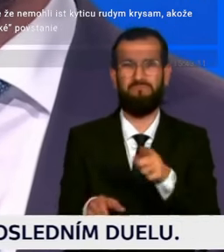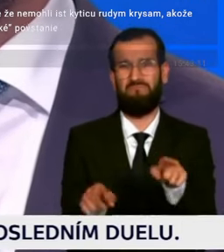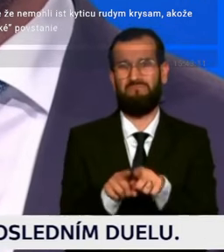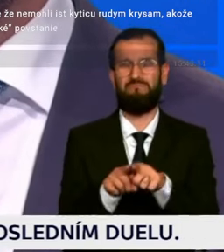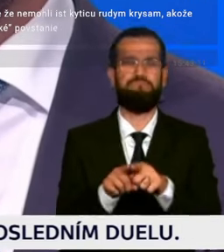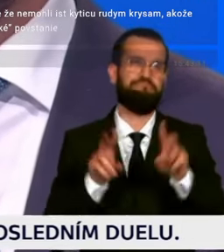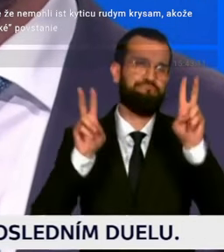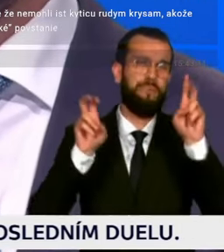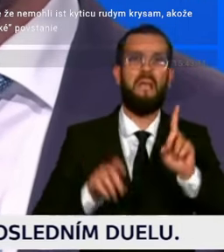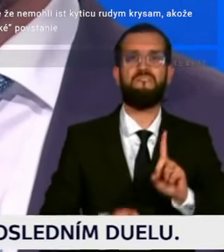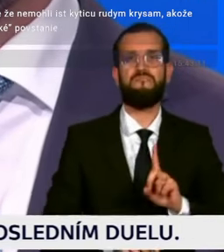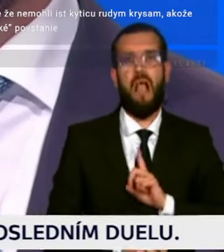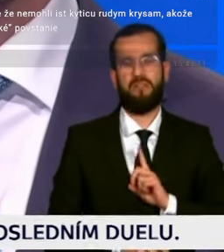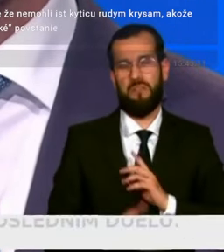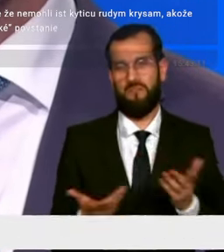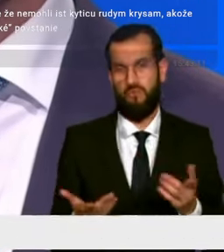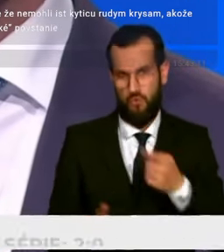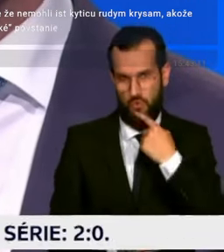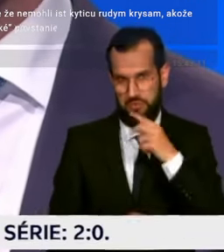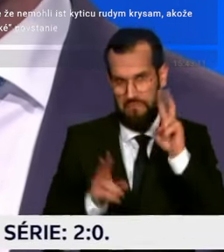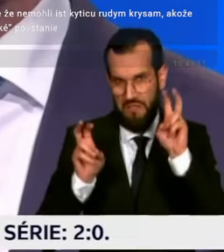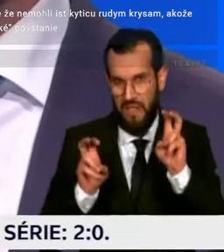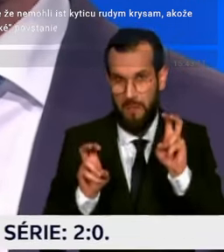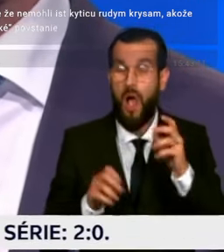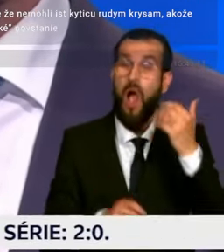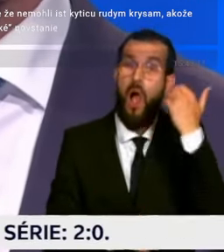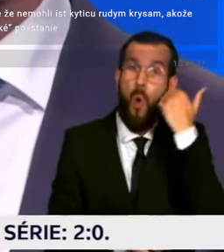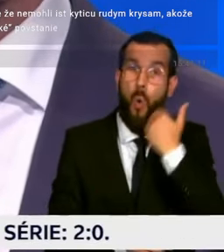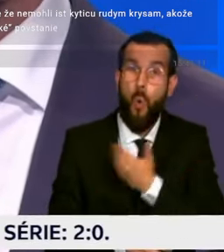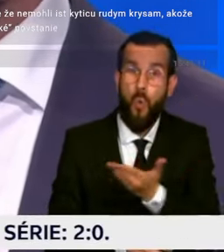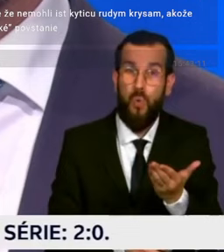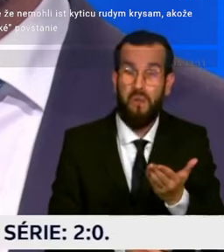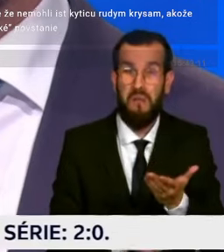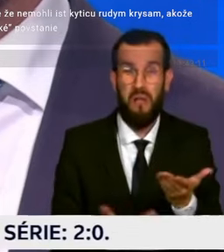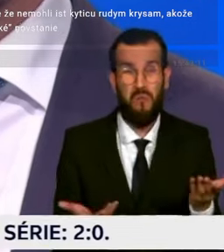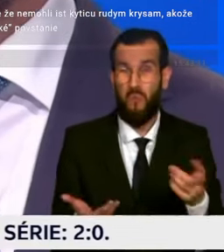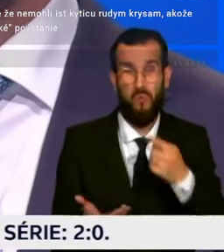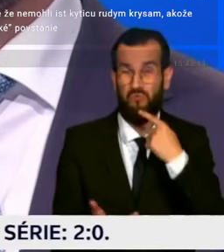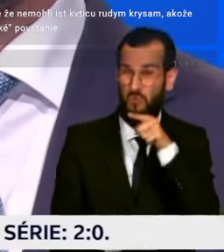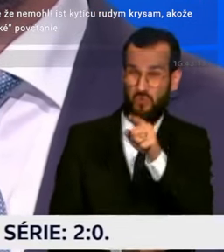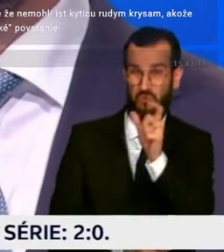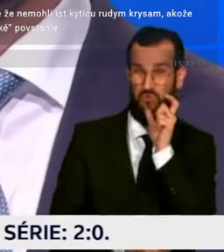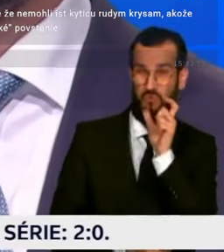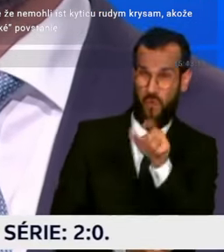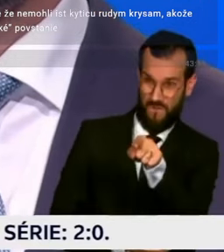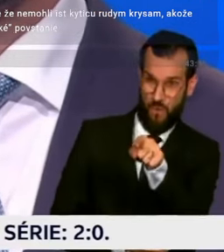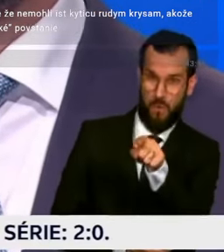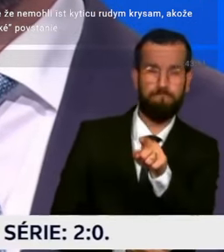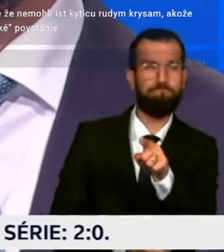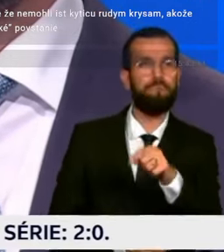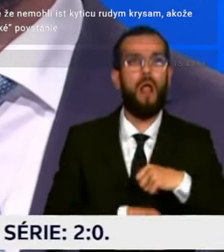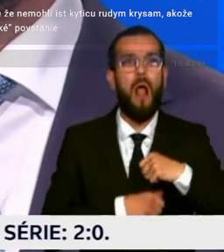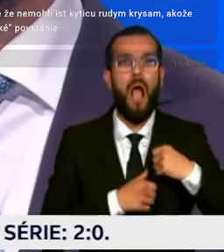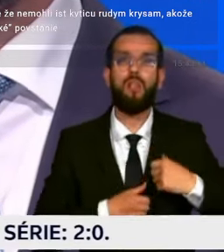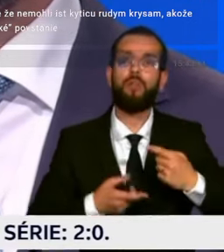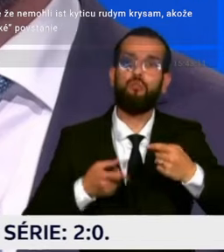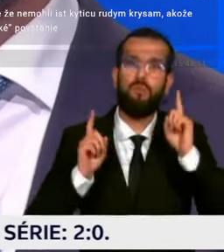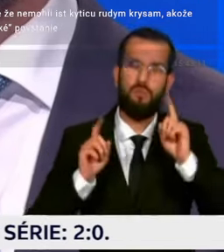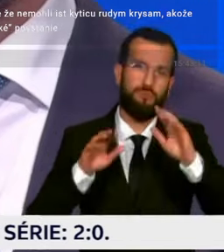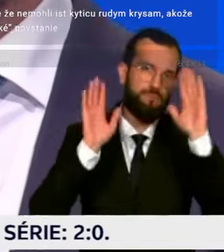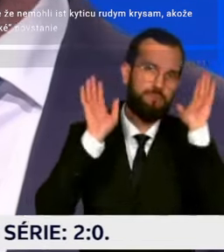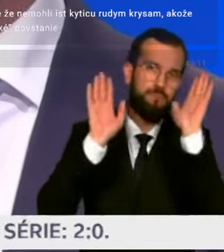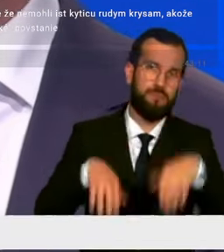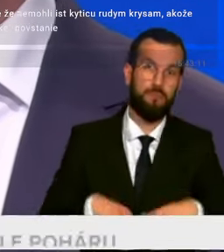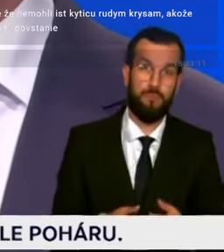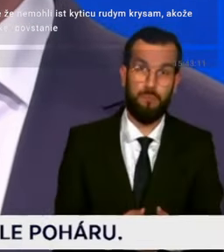vlastenectva takého vlastenectva že sa ľudia prestali k tomuto slovu a teda k láske k vlastnej krajine aj hlásiť